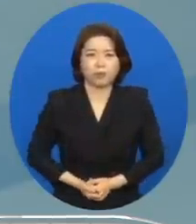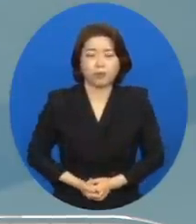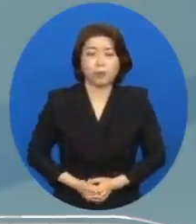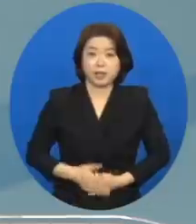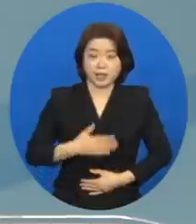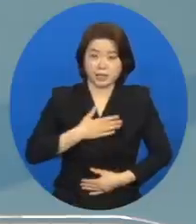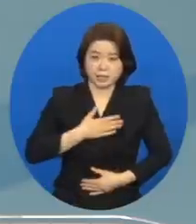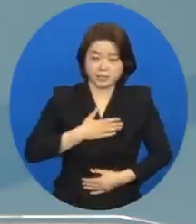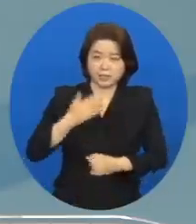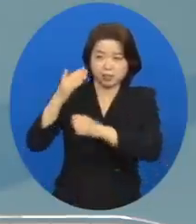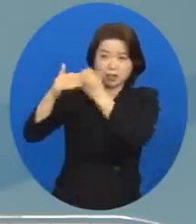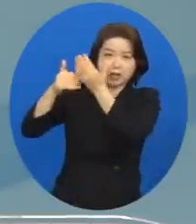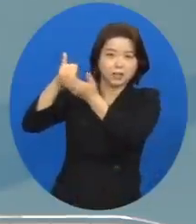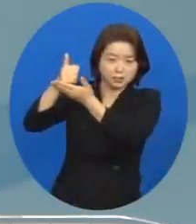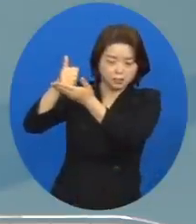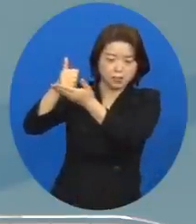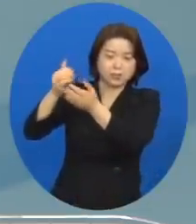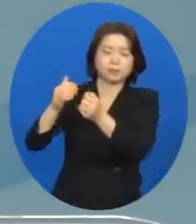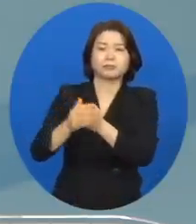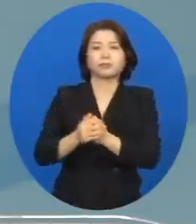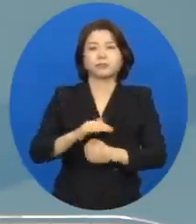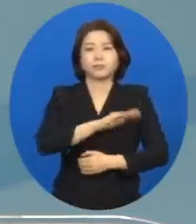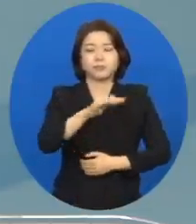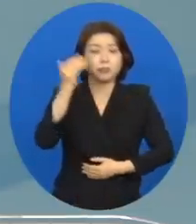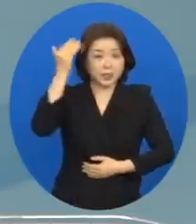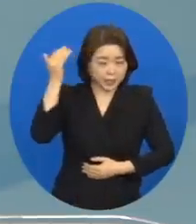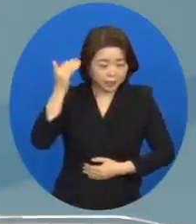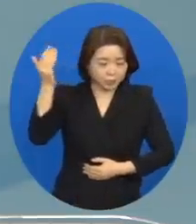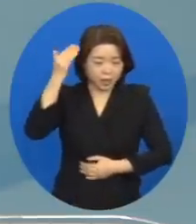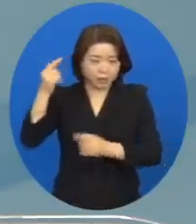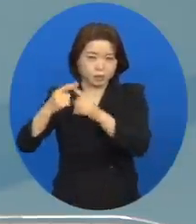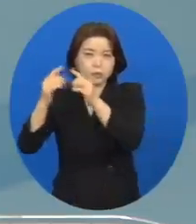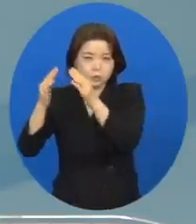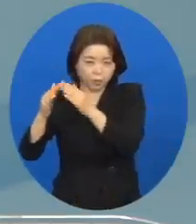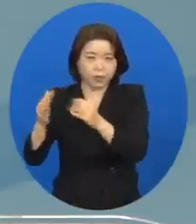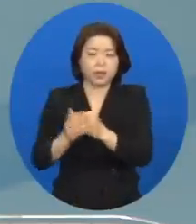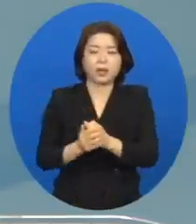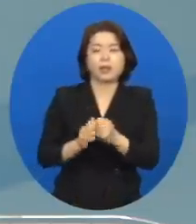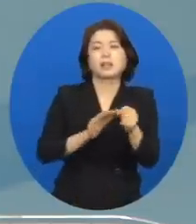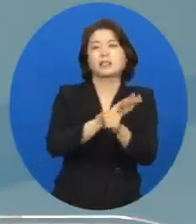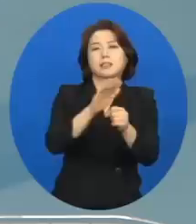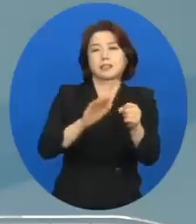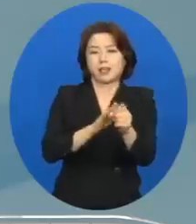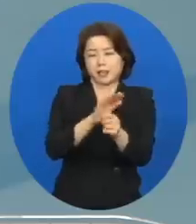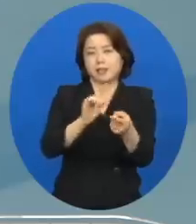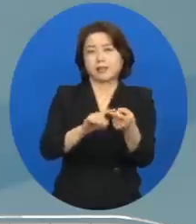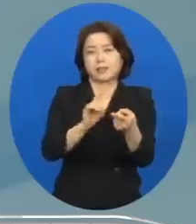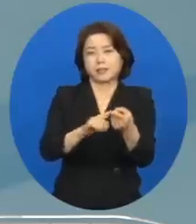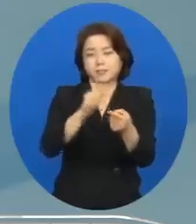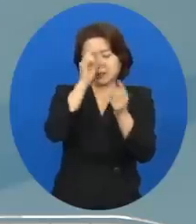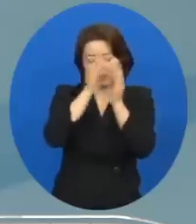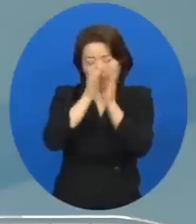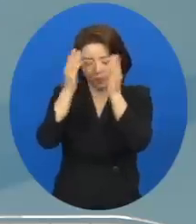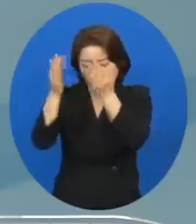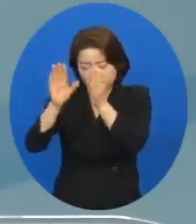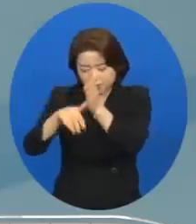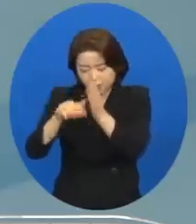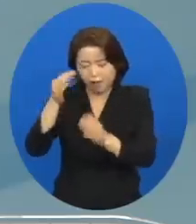저는 하나님께서 우리나라와 한국 교회를 사랑하신다는 것을 기도하면서